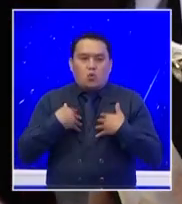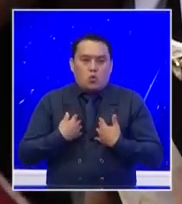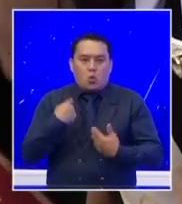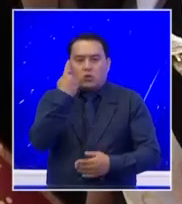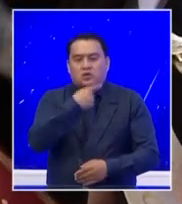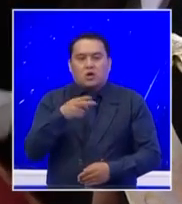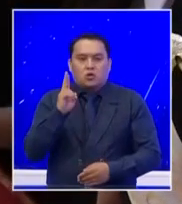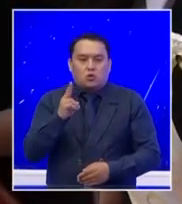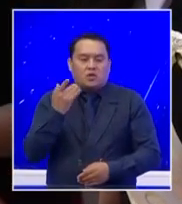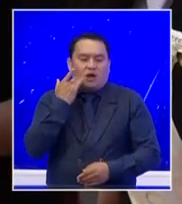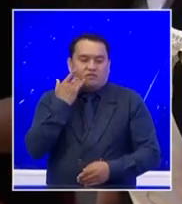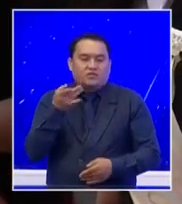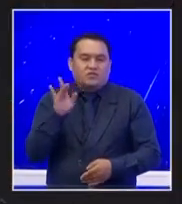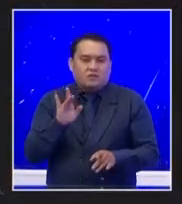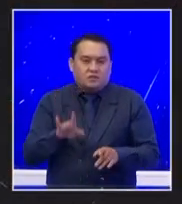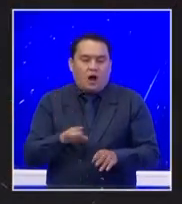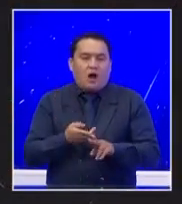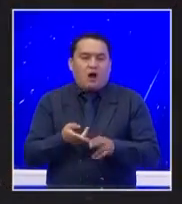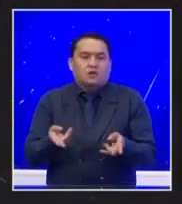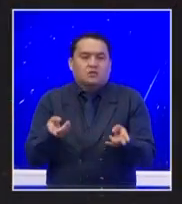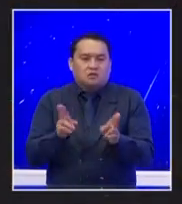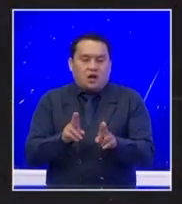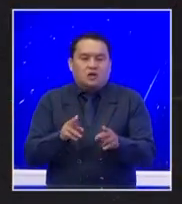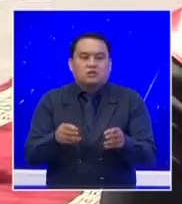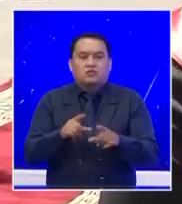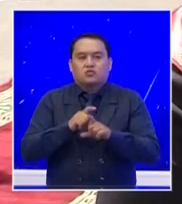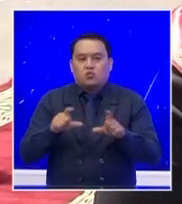лицах тех, кто навсегда прощается со школьной порой.